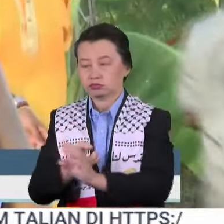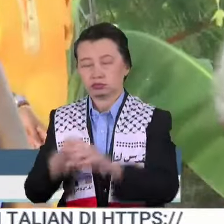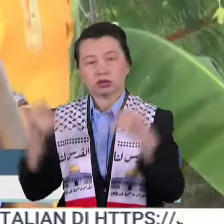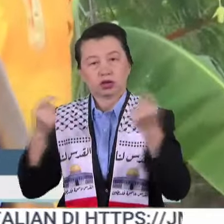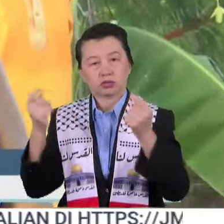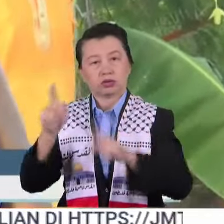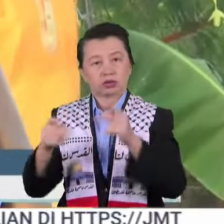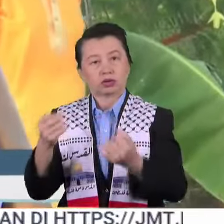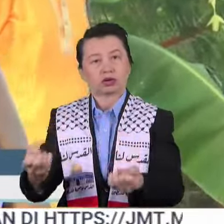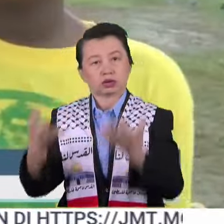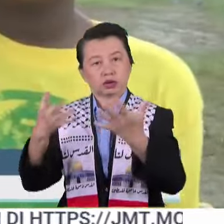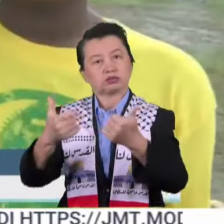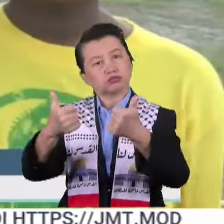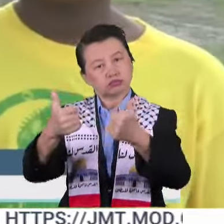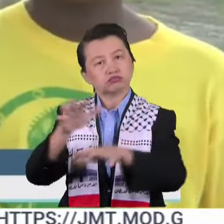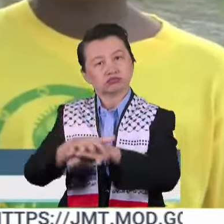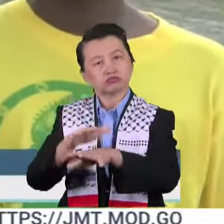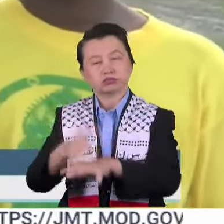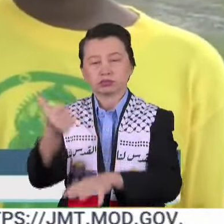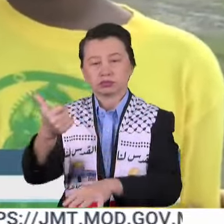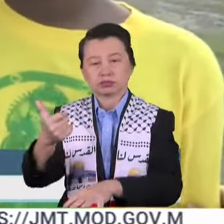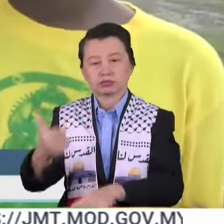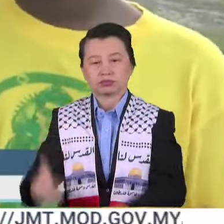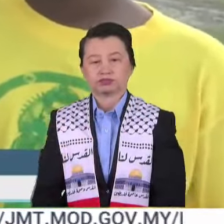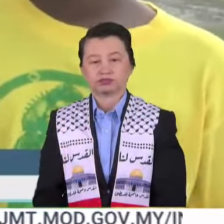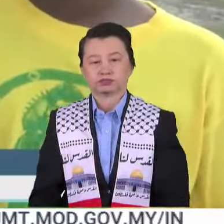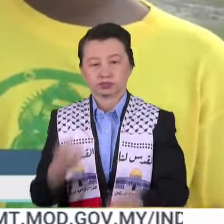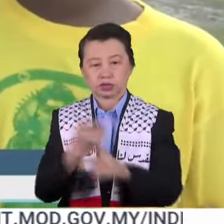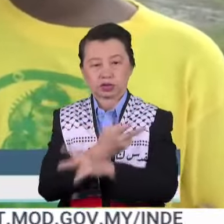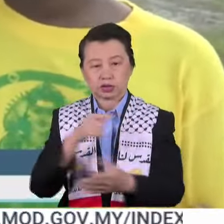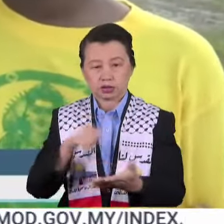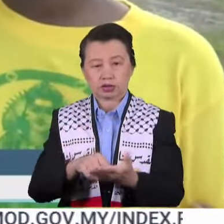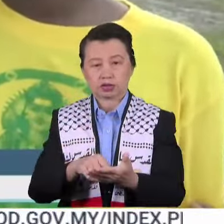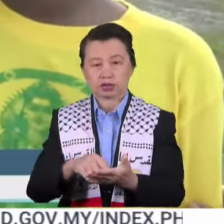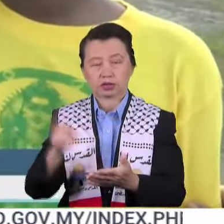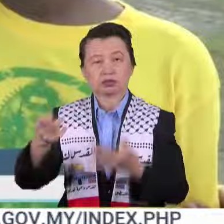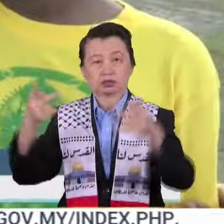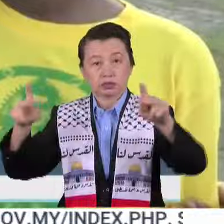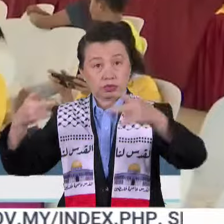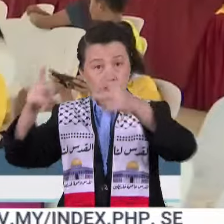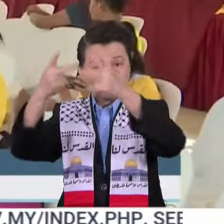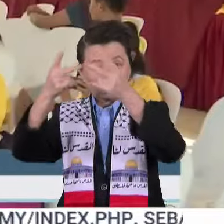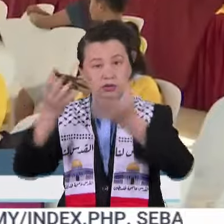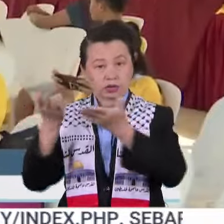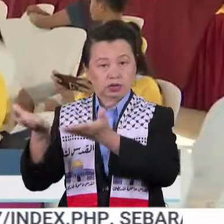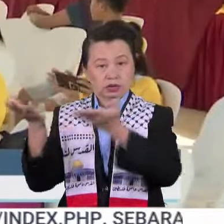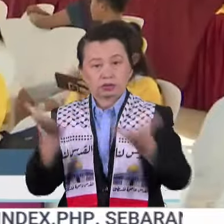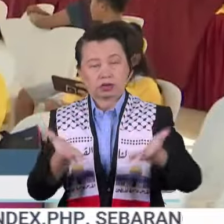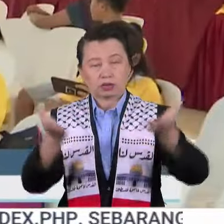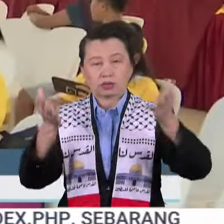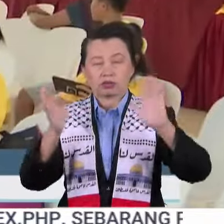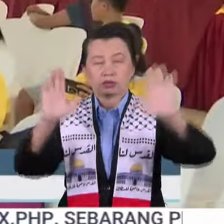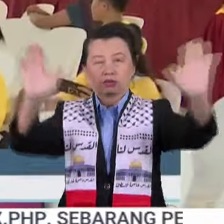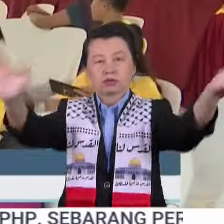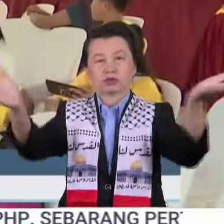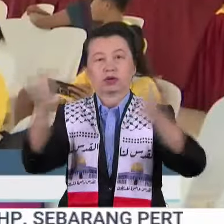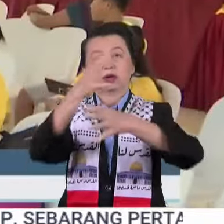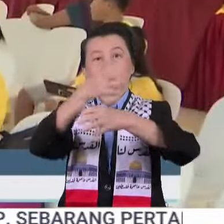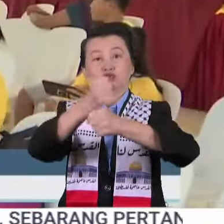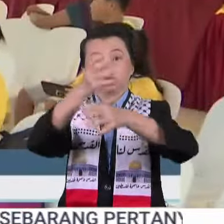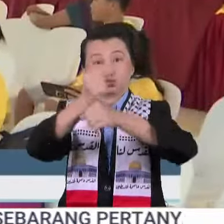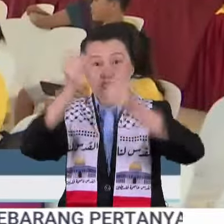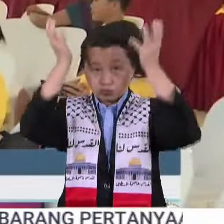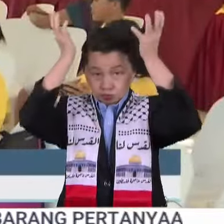sambutan orang ramai amat menggalakkan. Kali ini Pal Kodam, iaitu dia, mereka yang membawa susu, iaitu Pal Kodam itu